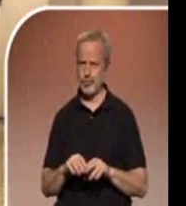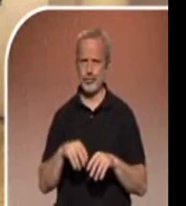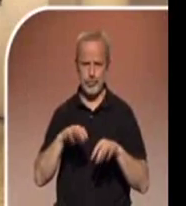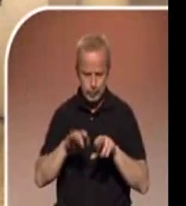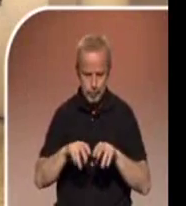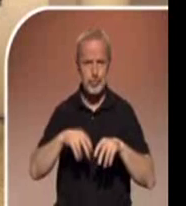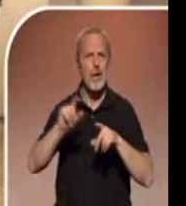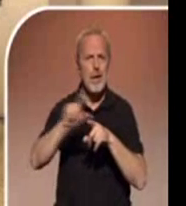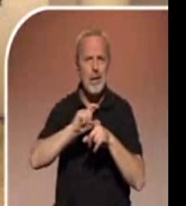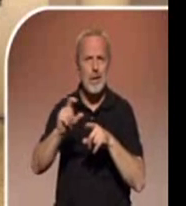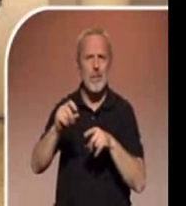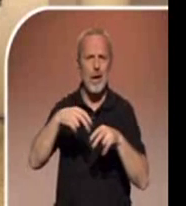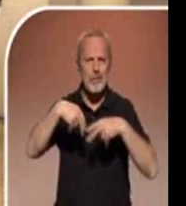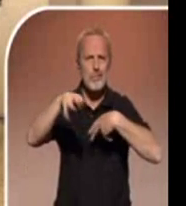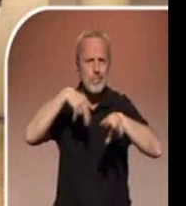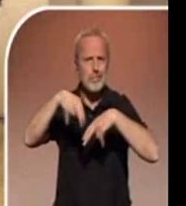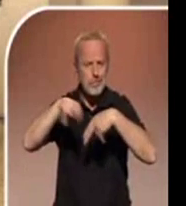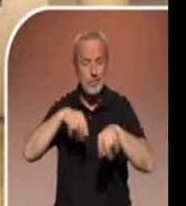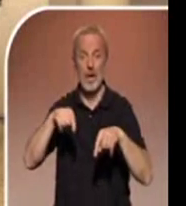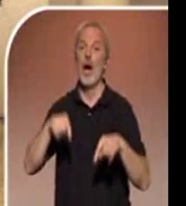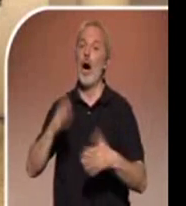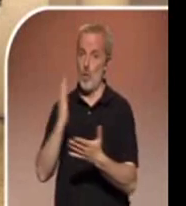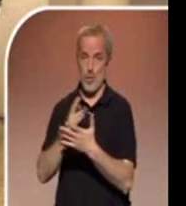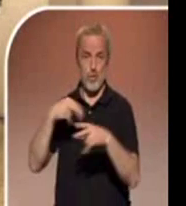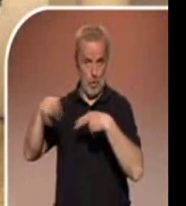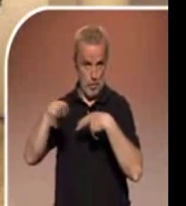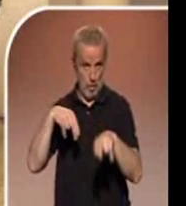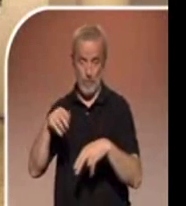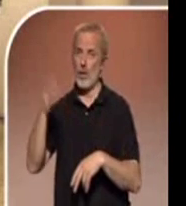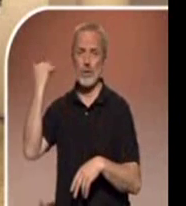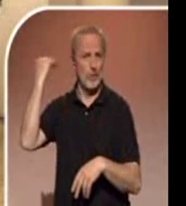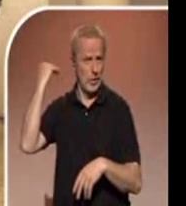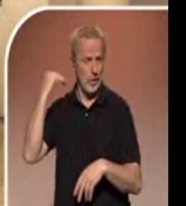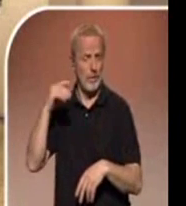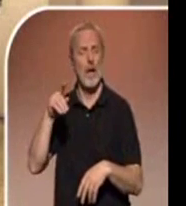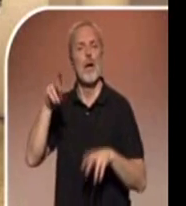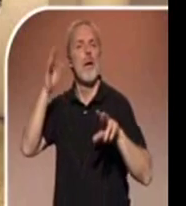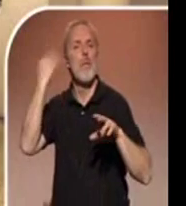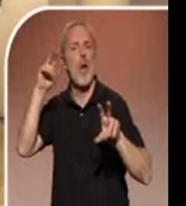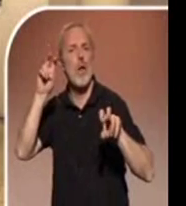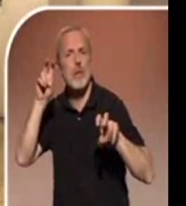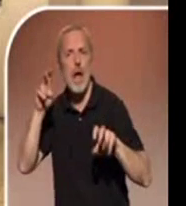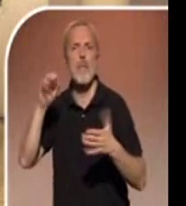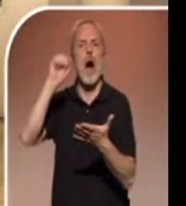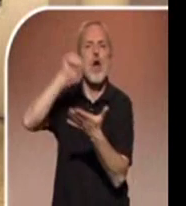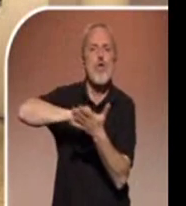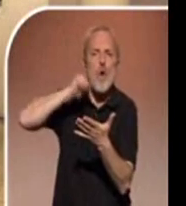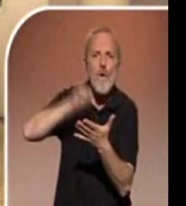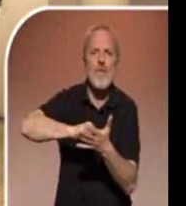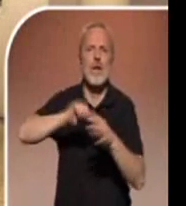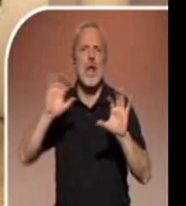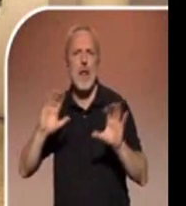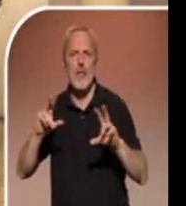velká spousta. Pane docente, my jsme skončili to naše první povídání tím, že v médiích proběhlo spoustu povídání